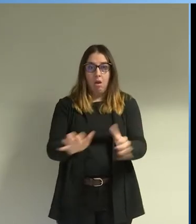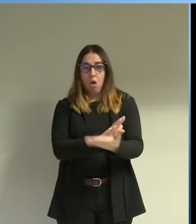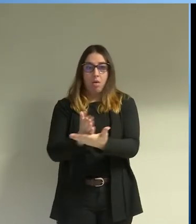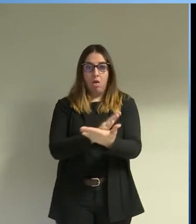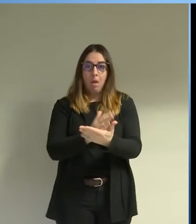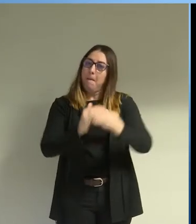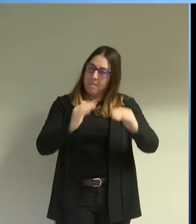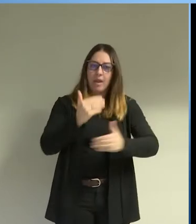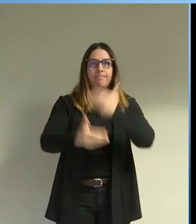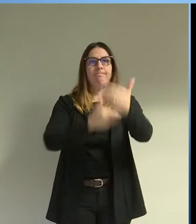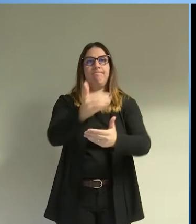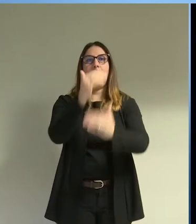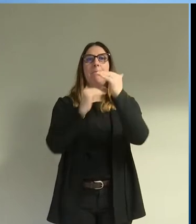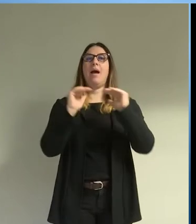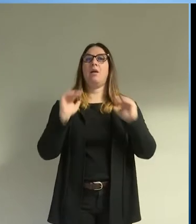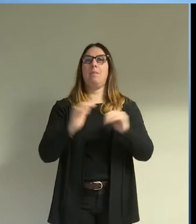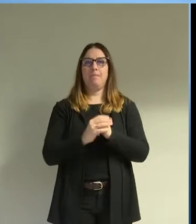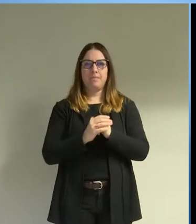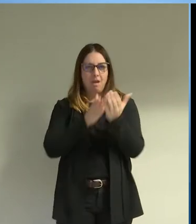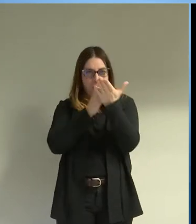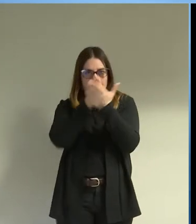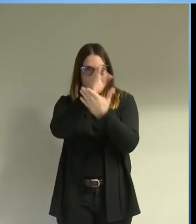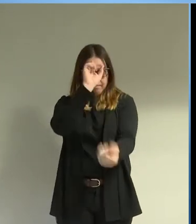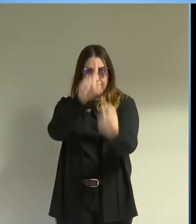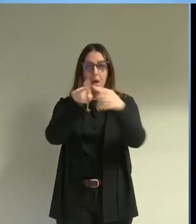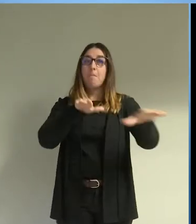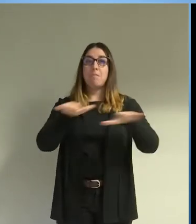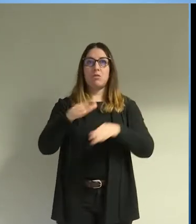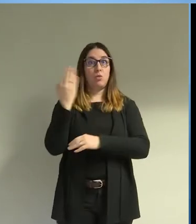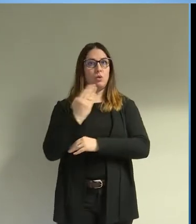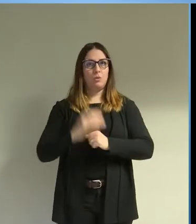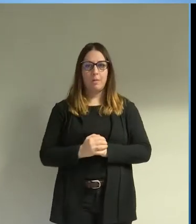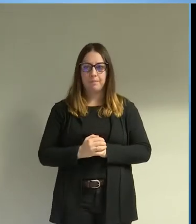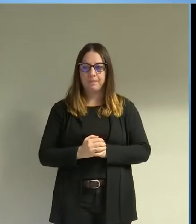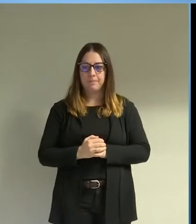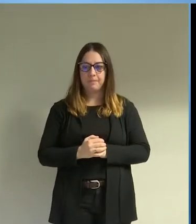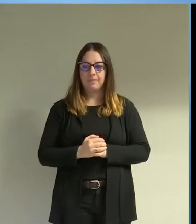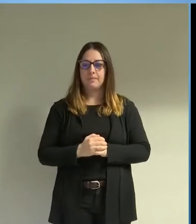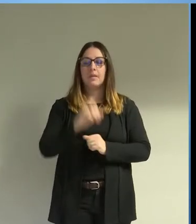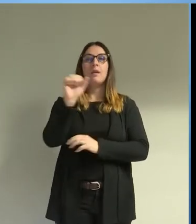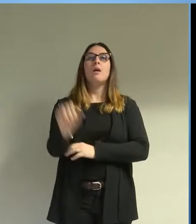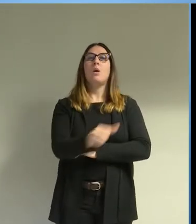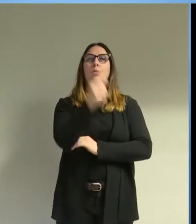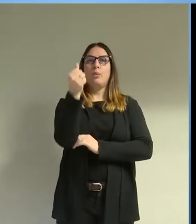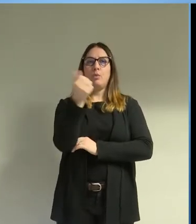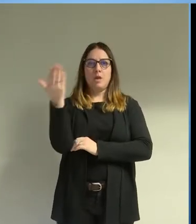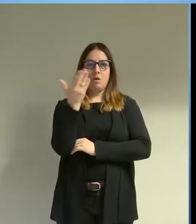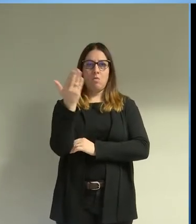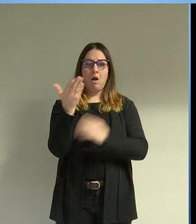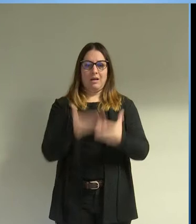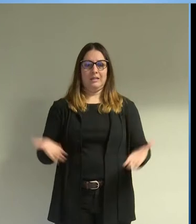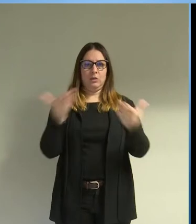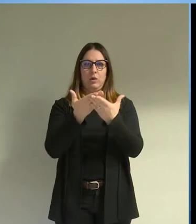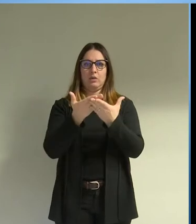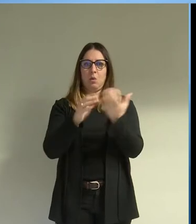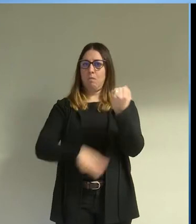pour cela il nous faut un cap il nous faut une méthode il s'agit en premier lieu d'établir un état initial du